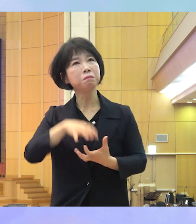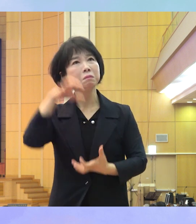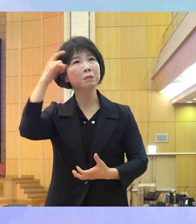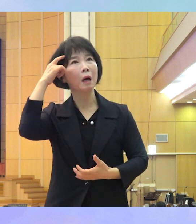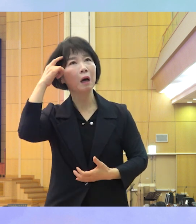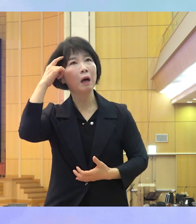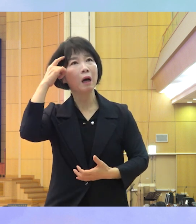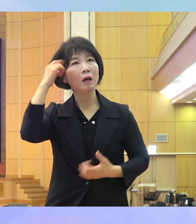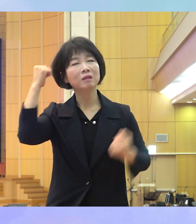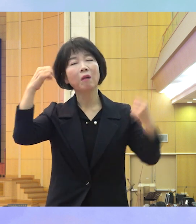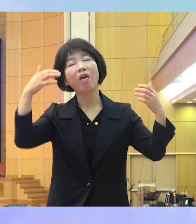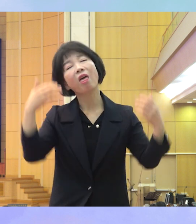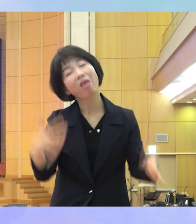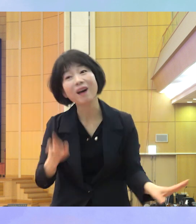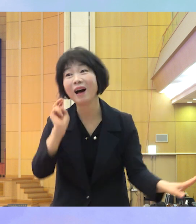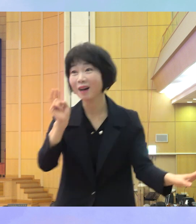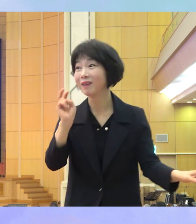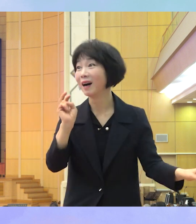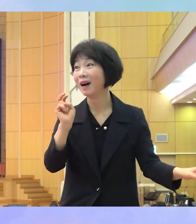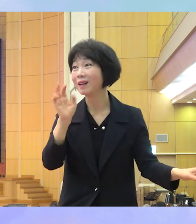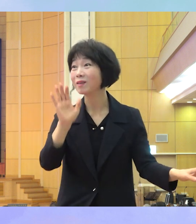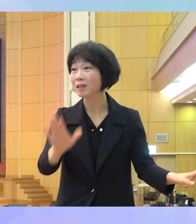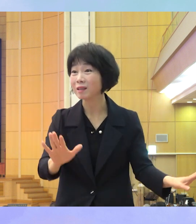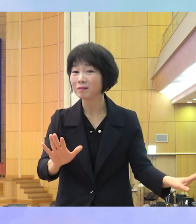생각한다면, 아이고, 이제